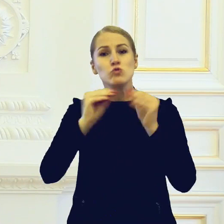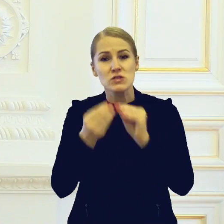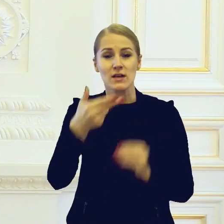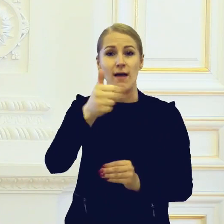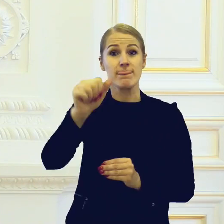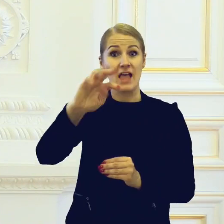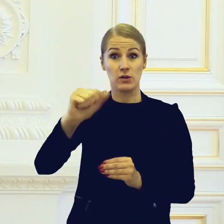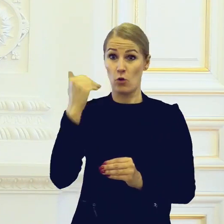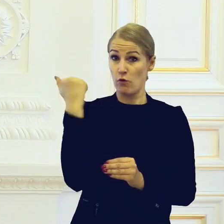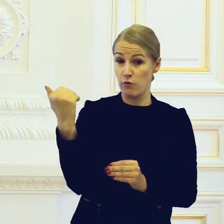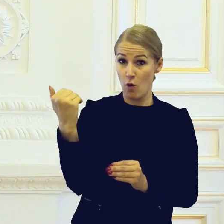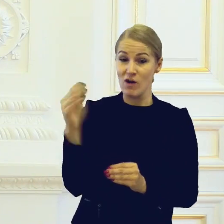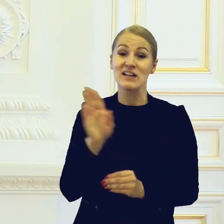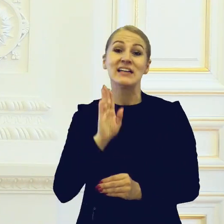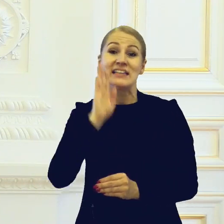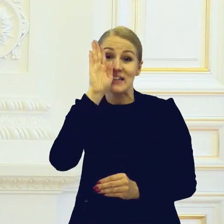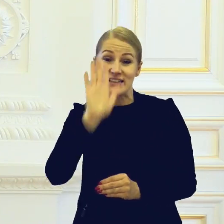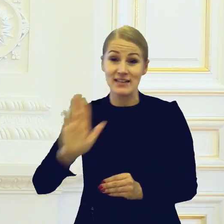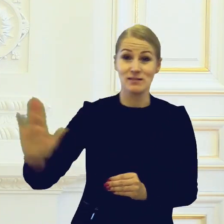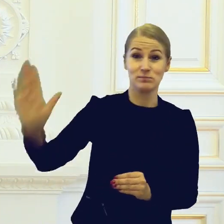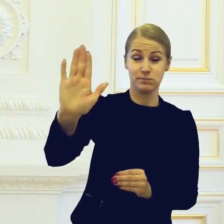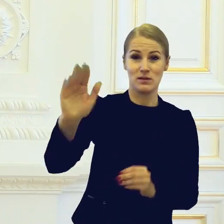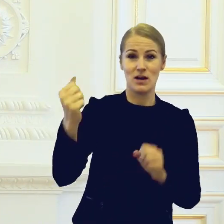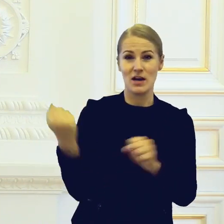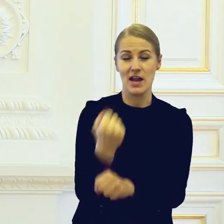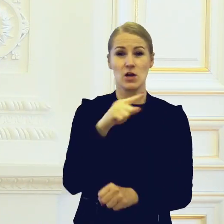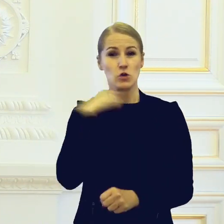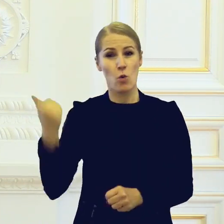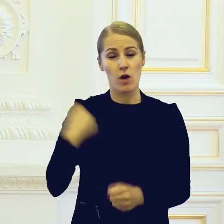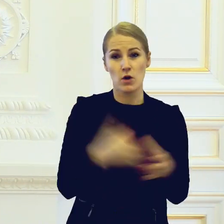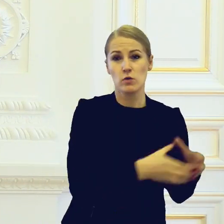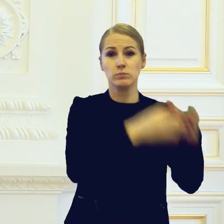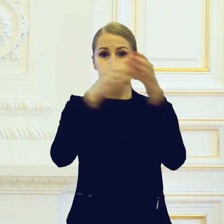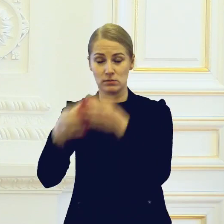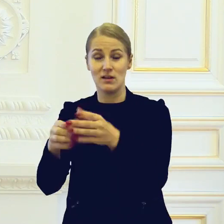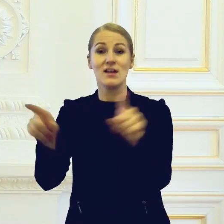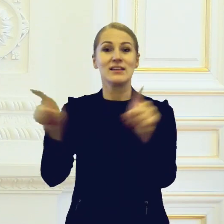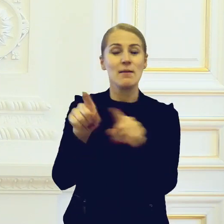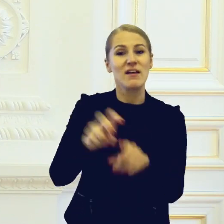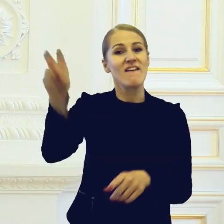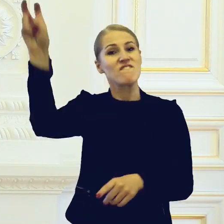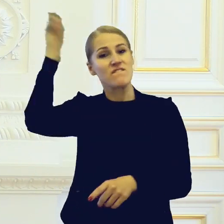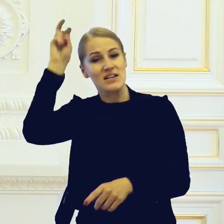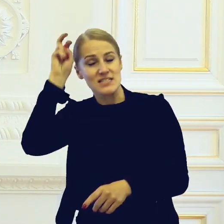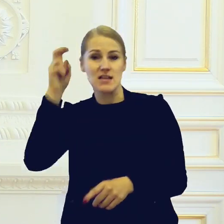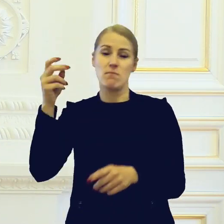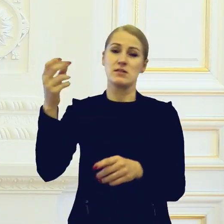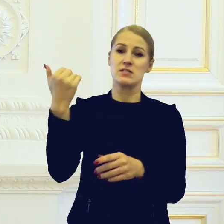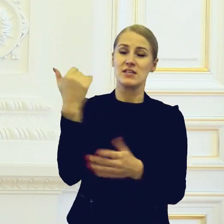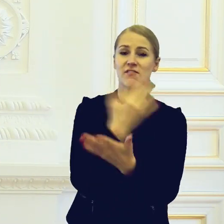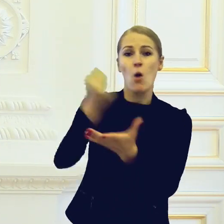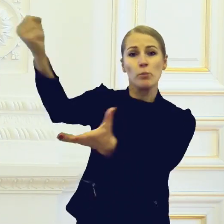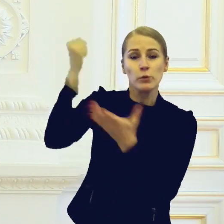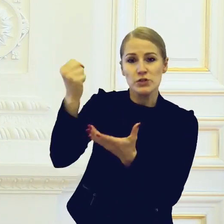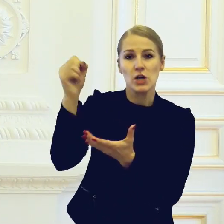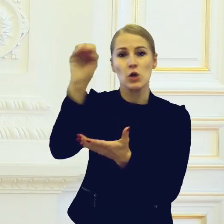rytinį flangą, o ES valstybės narės didinti gynybos biudžetus tam,